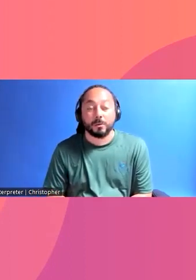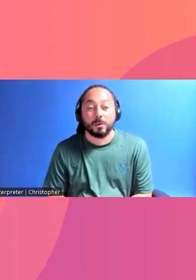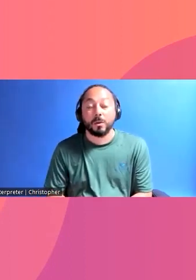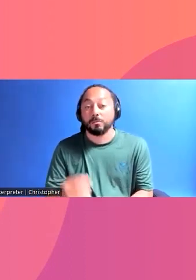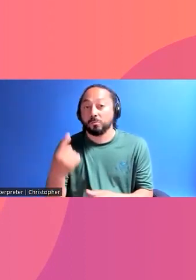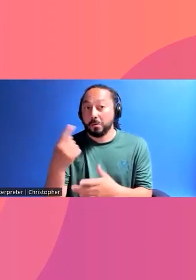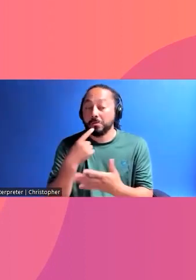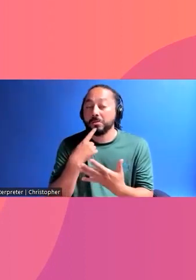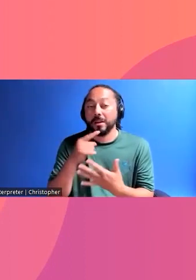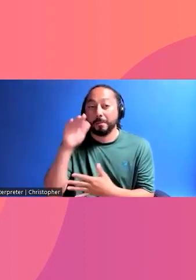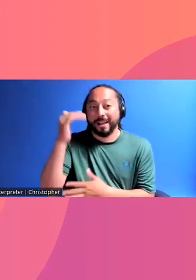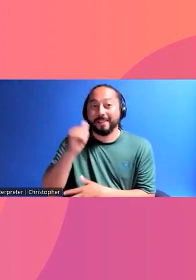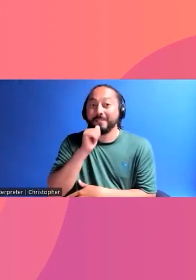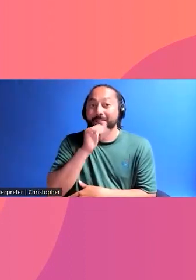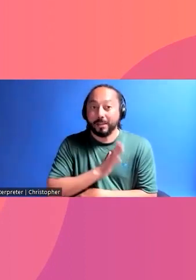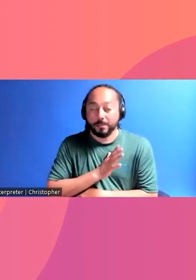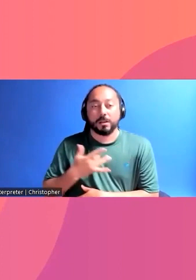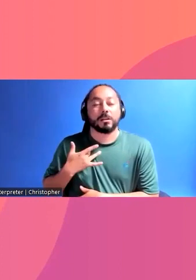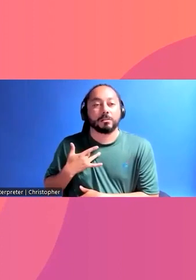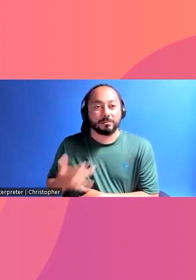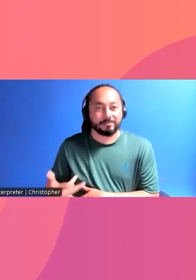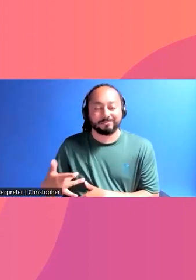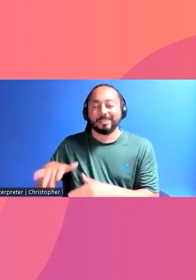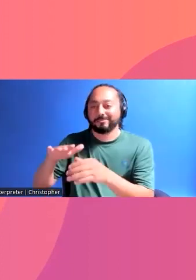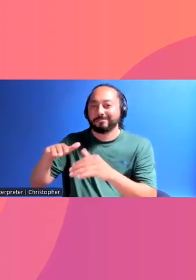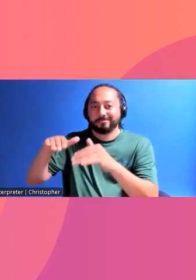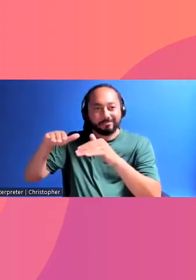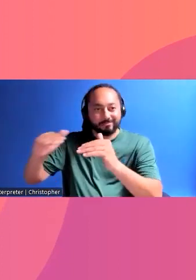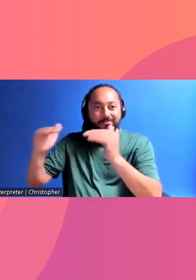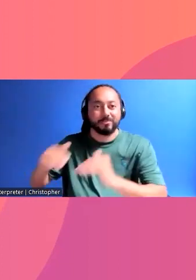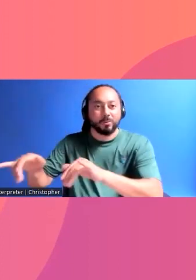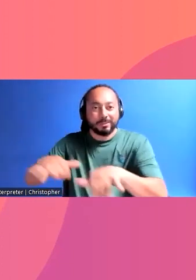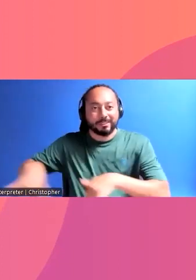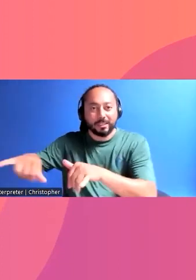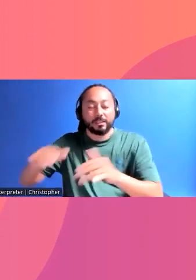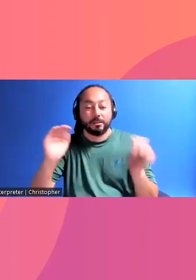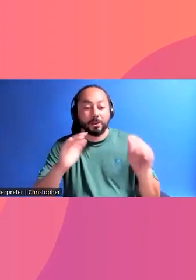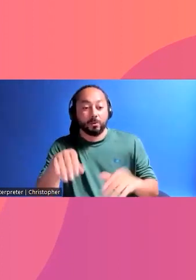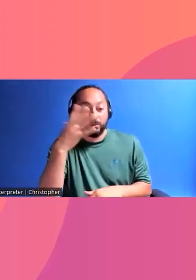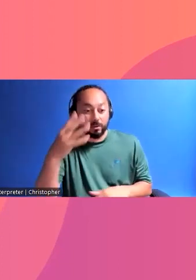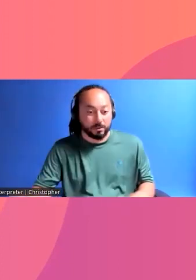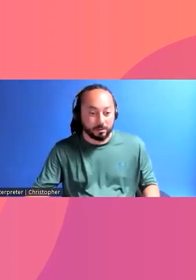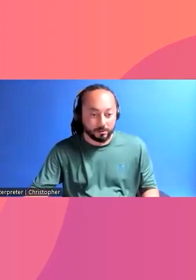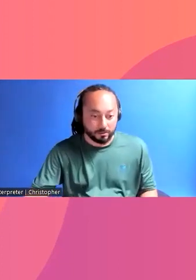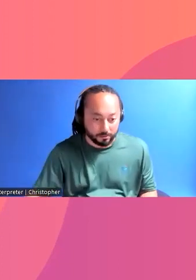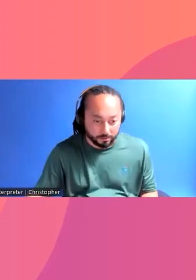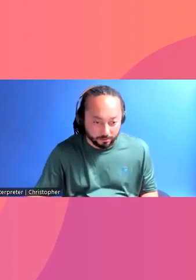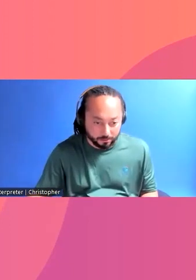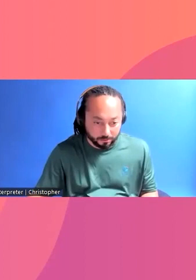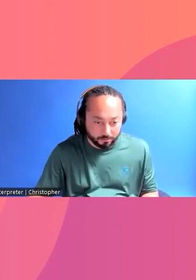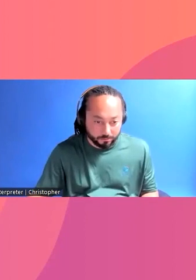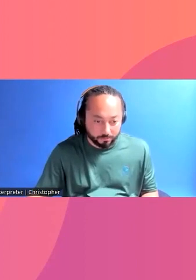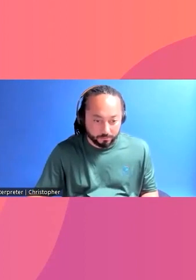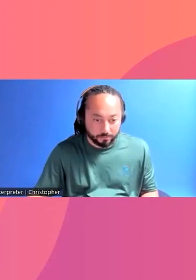femmes noires recevaient moins de procédures de traitement standard par rapport à leurs homologues blanches.